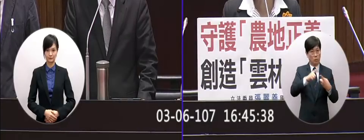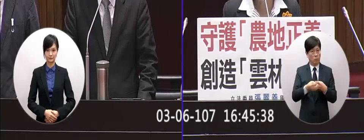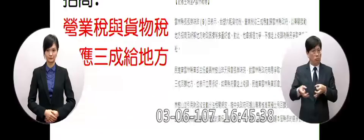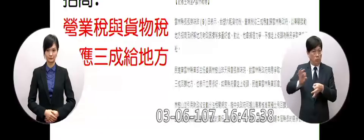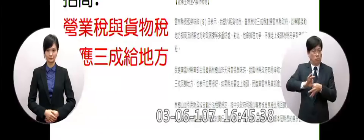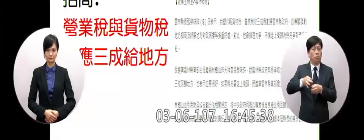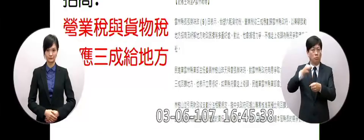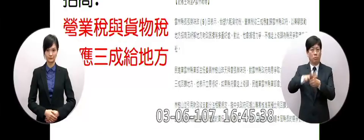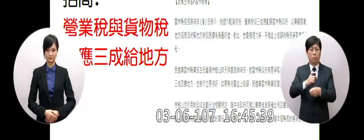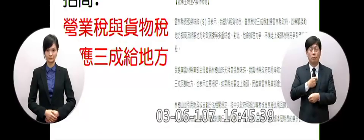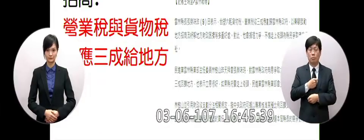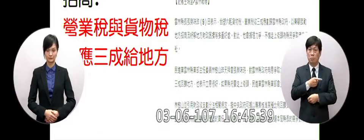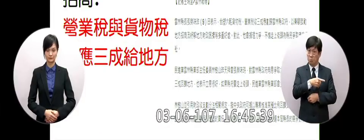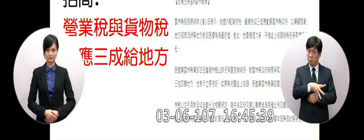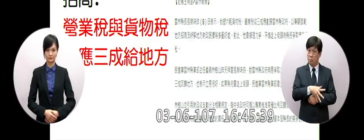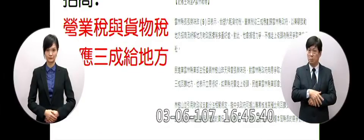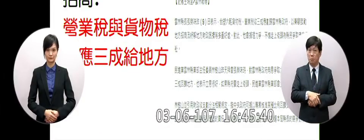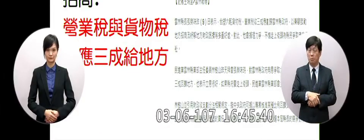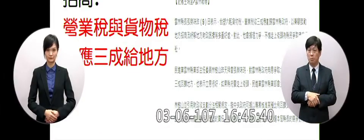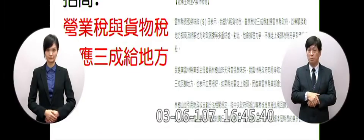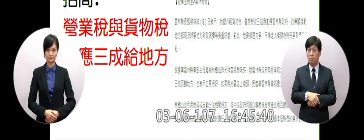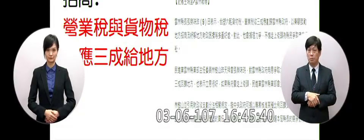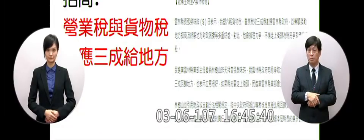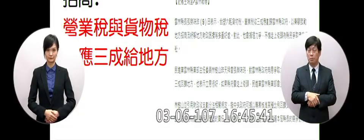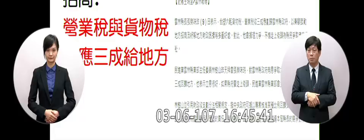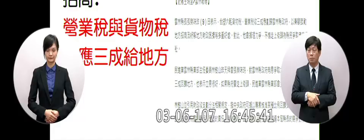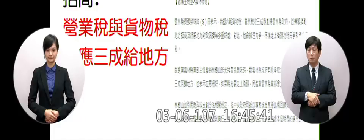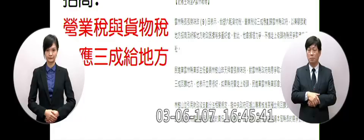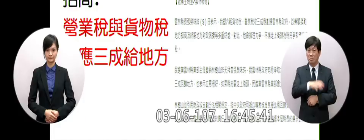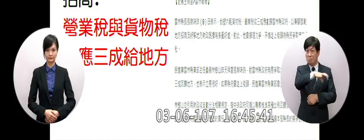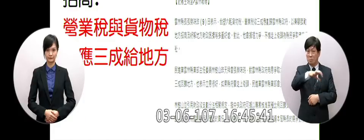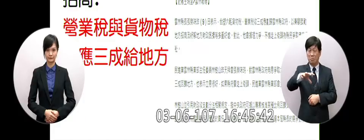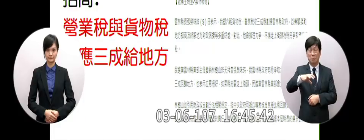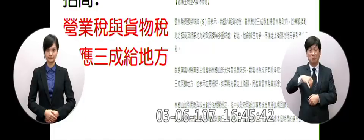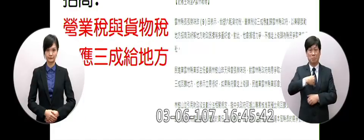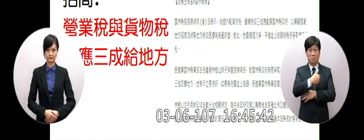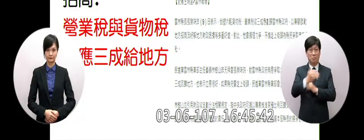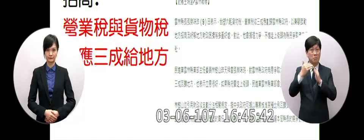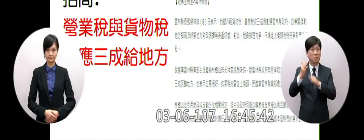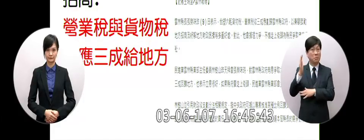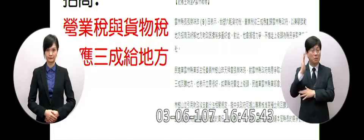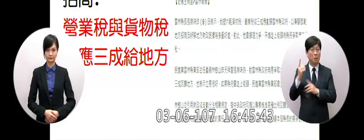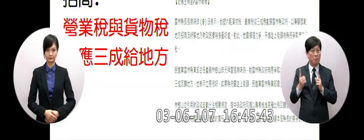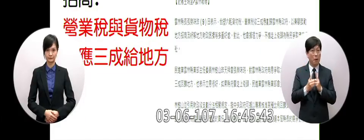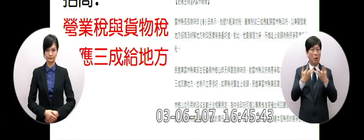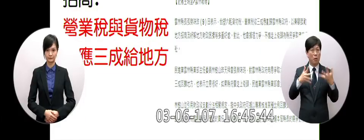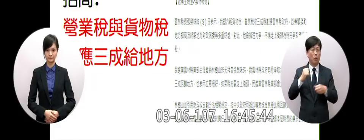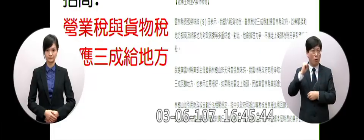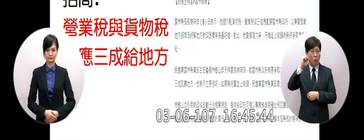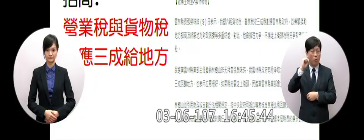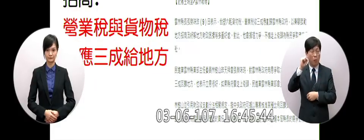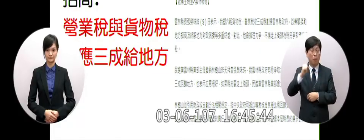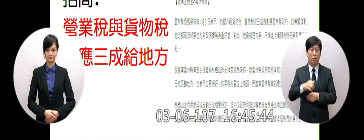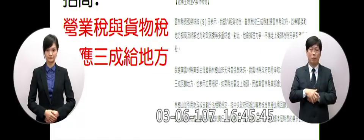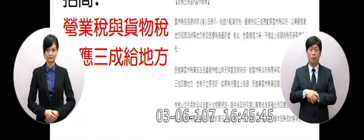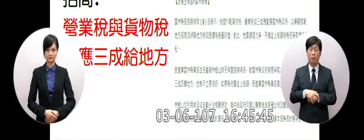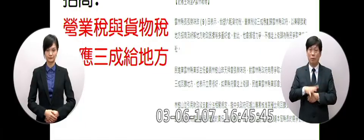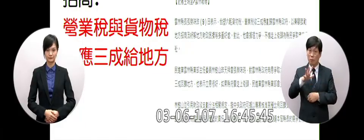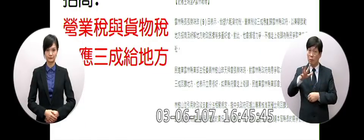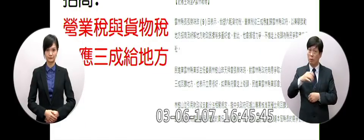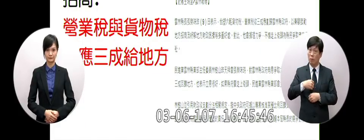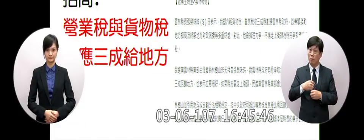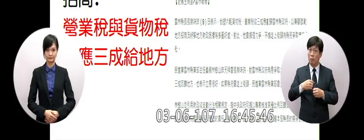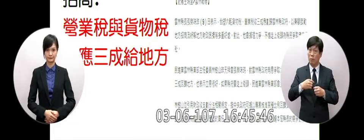多的补助，有吗？各县市还面对很多的抗争，那有